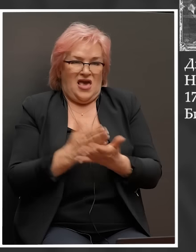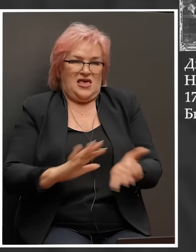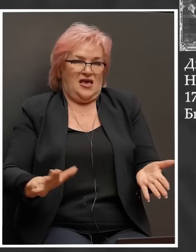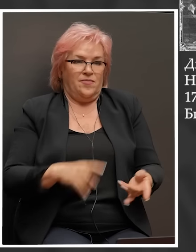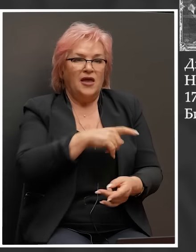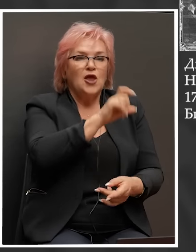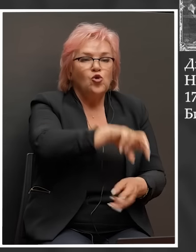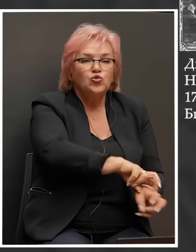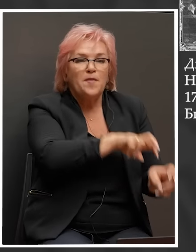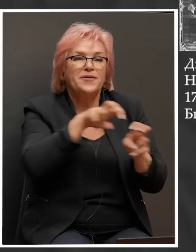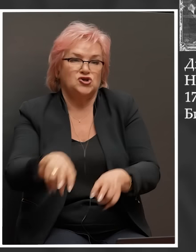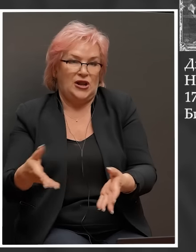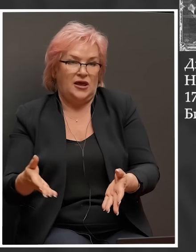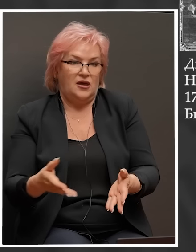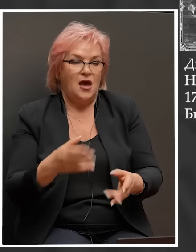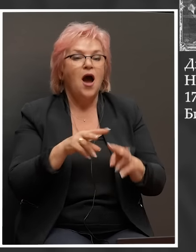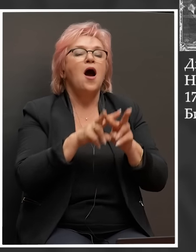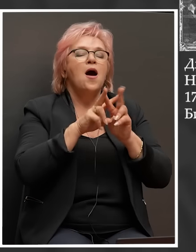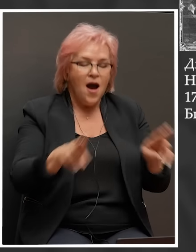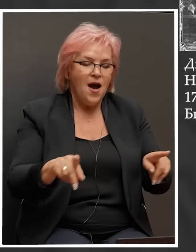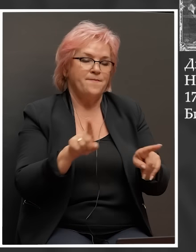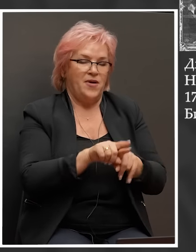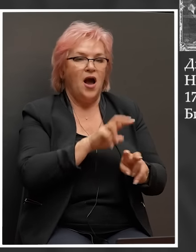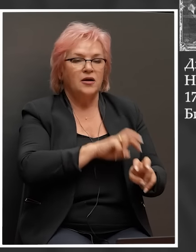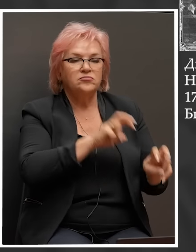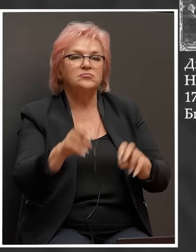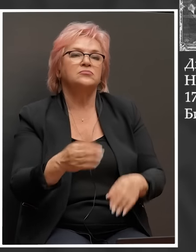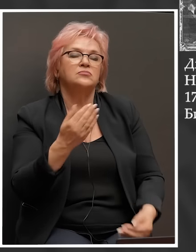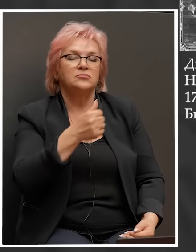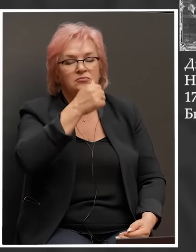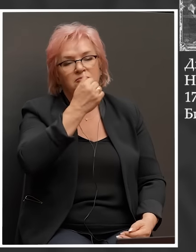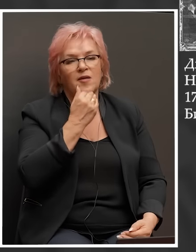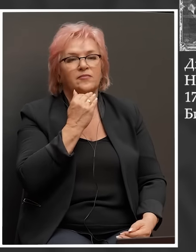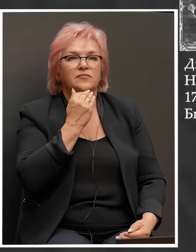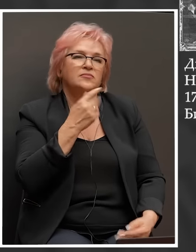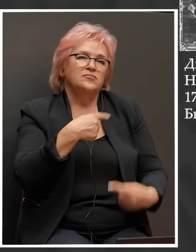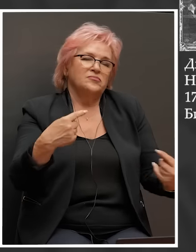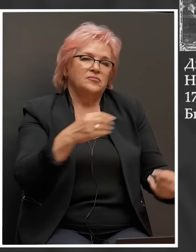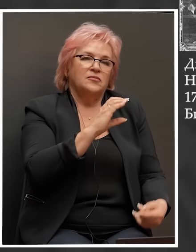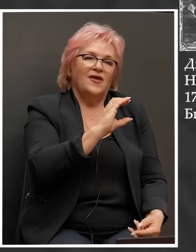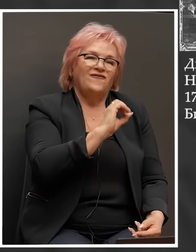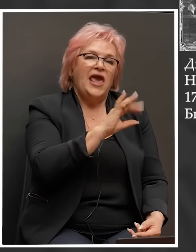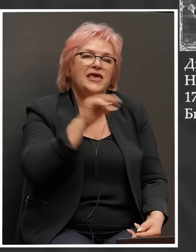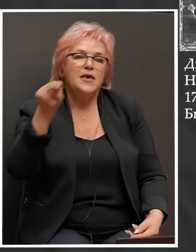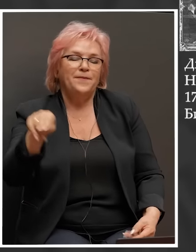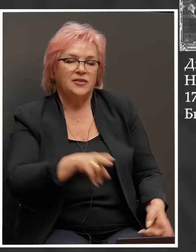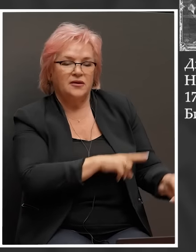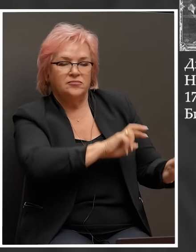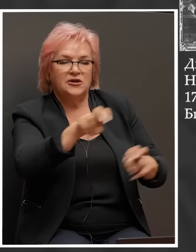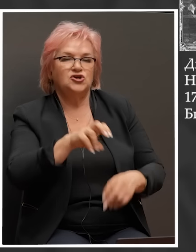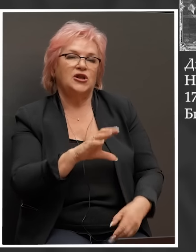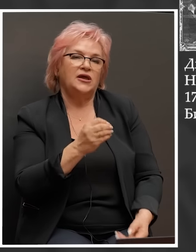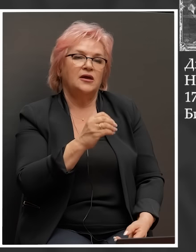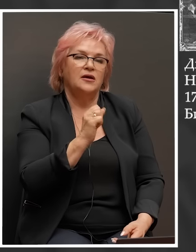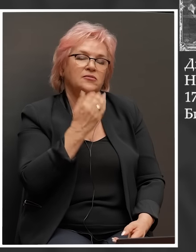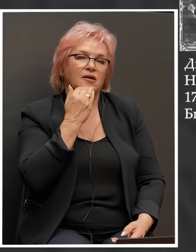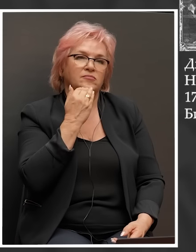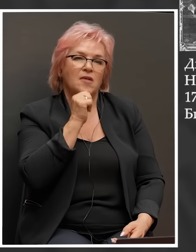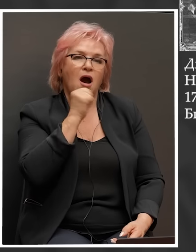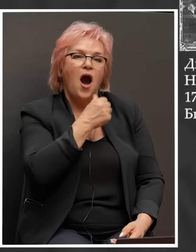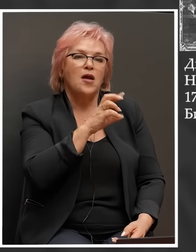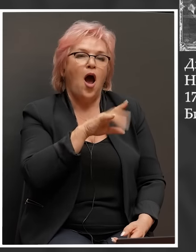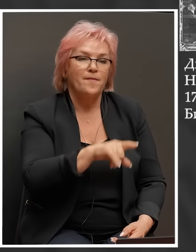этой цивилизации. Ровно точно так же, как пришельцы арабы в Египте, ну и тогда я могу долго это перечислять. Рим сохраняет